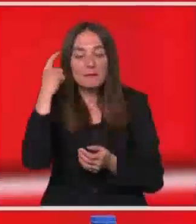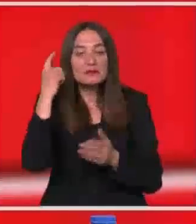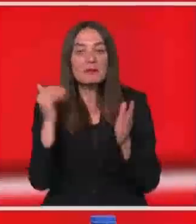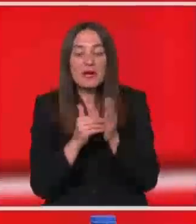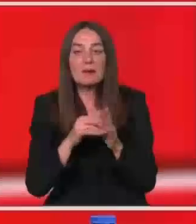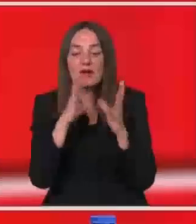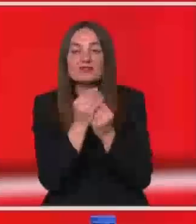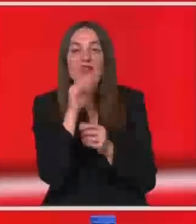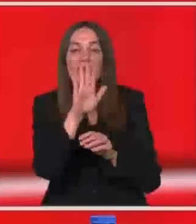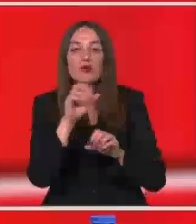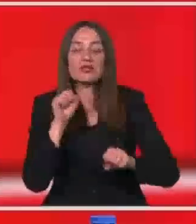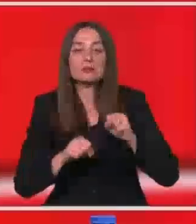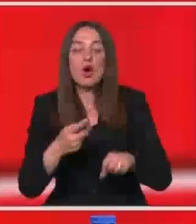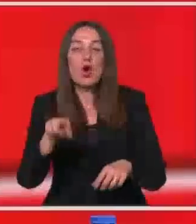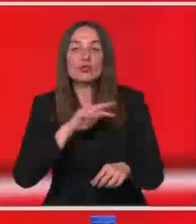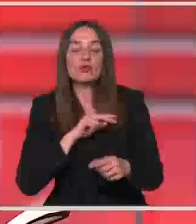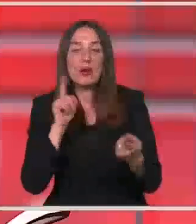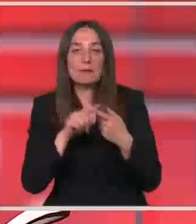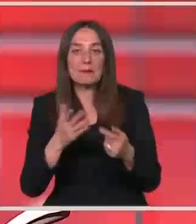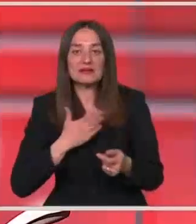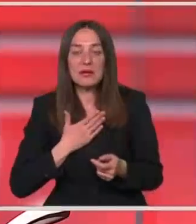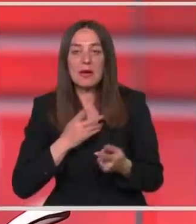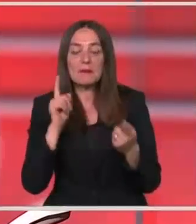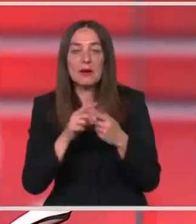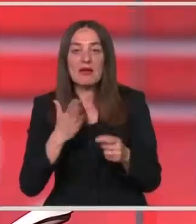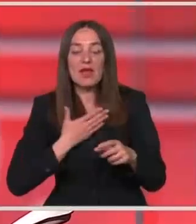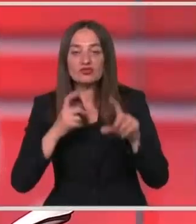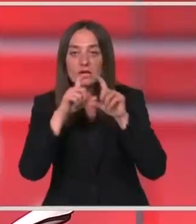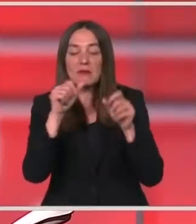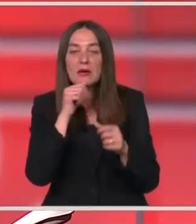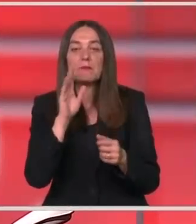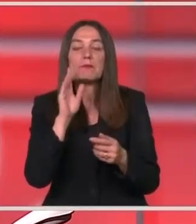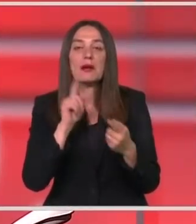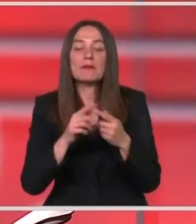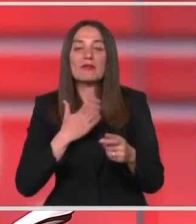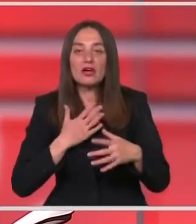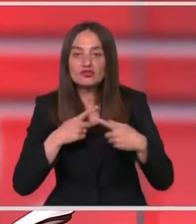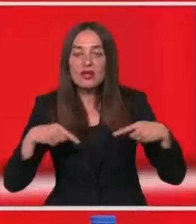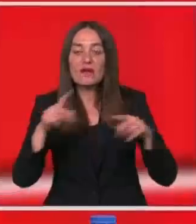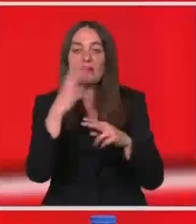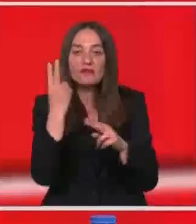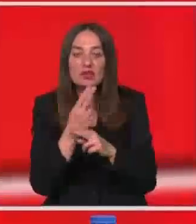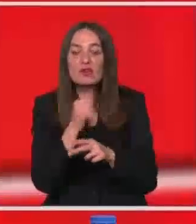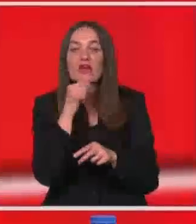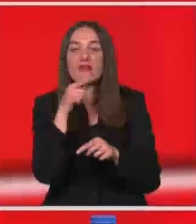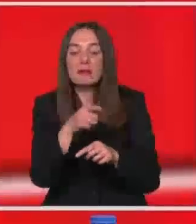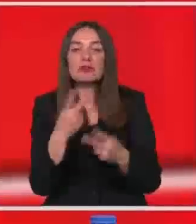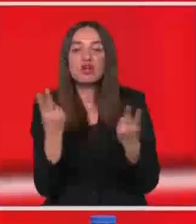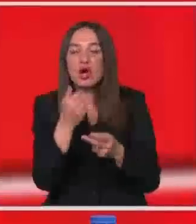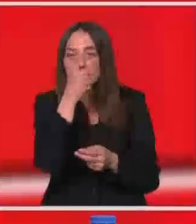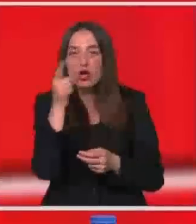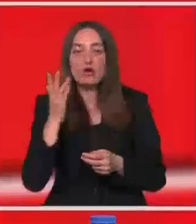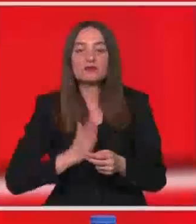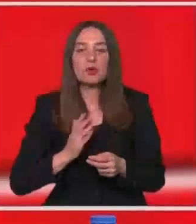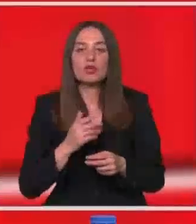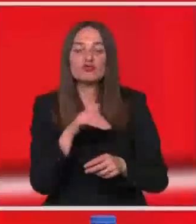trebali tako se ponašamo. Odgovorni prema sebi, prema našoj instituciji, prema našoj regiji, prema našoj državi i time ćemo, kao što je gospodin